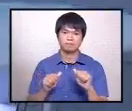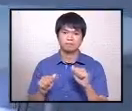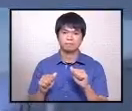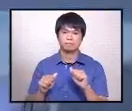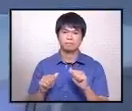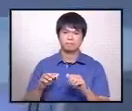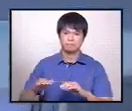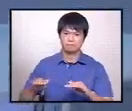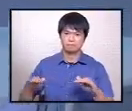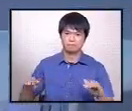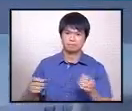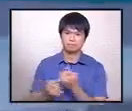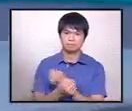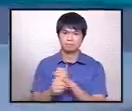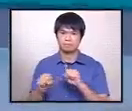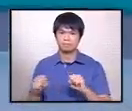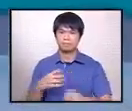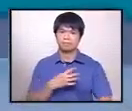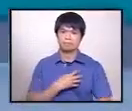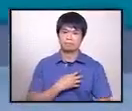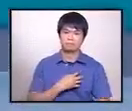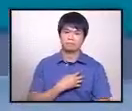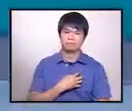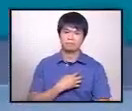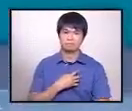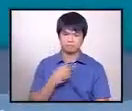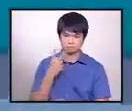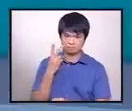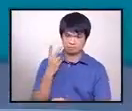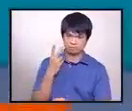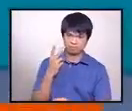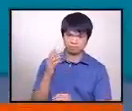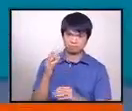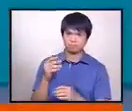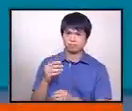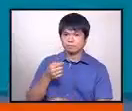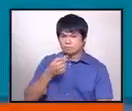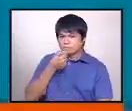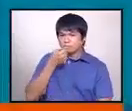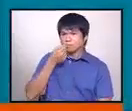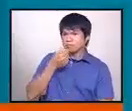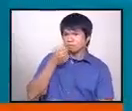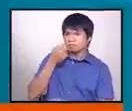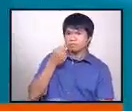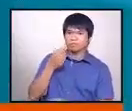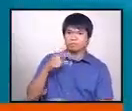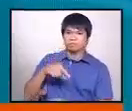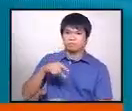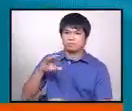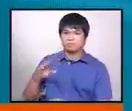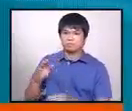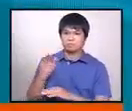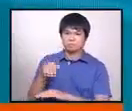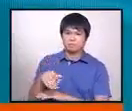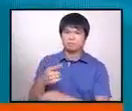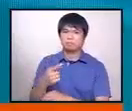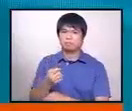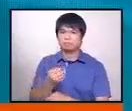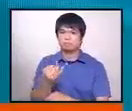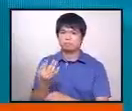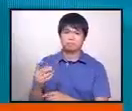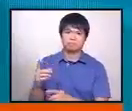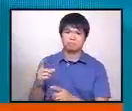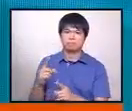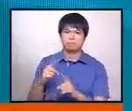mga batang sinagip ng mga otoridad matapos maaktuhang gumagamit ng solvent sa Quezon City kagabi. Dahil dito, ilang buwan daw silang